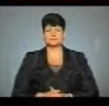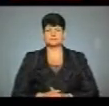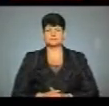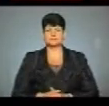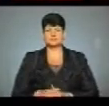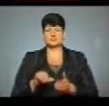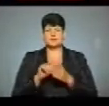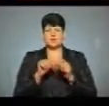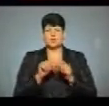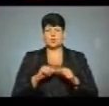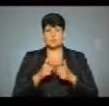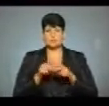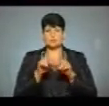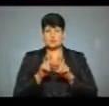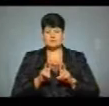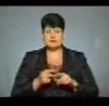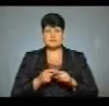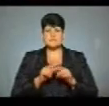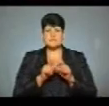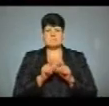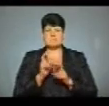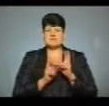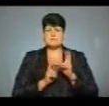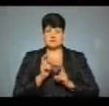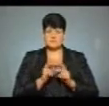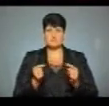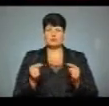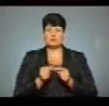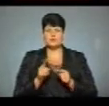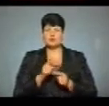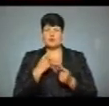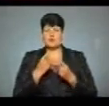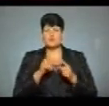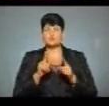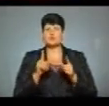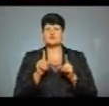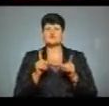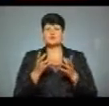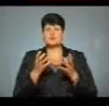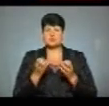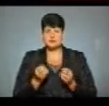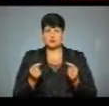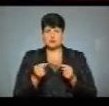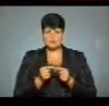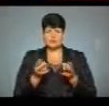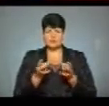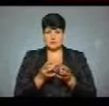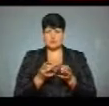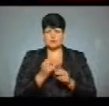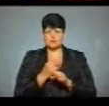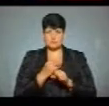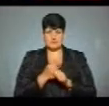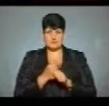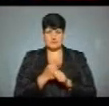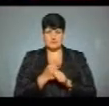Члени комісії обстежили вказане підприємство. Відповідно, для того, щоб говорити про щось конкретне, необхідно зробити